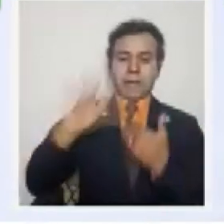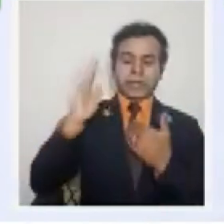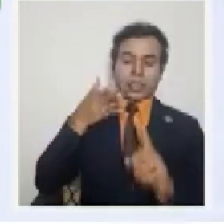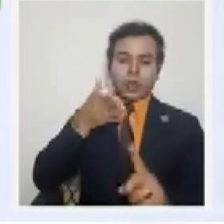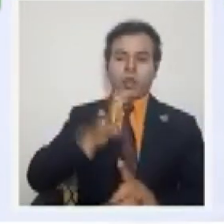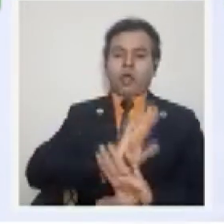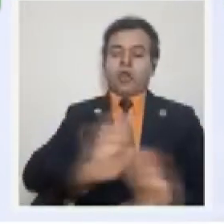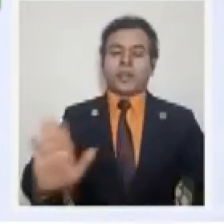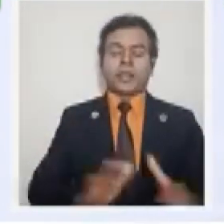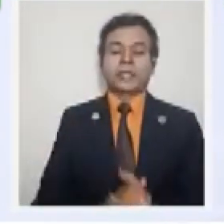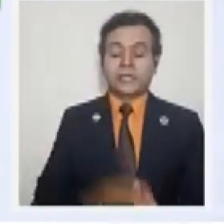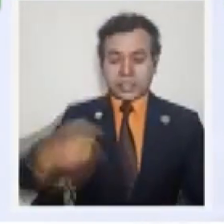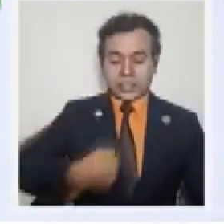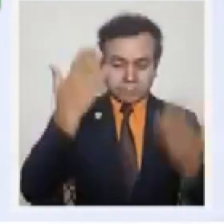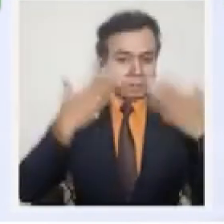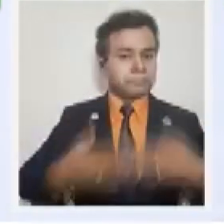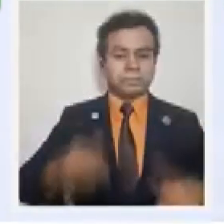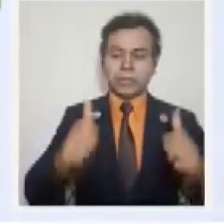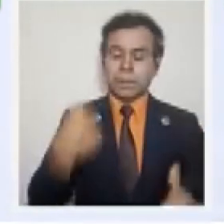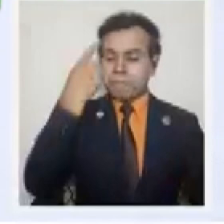ব্যবহার করবেন বারবার এবং